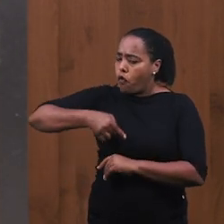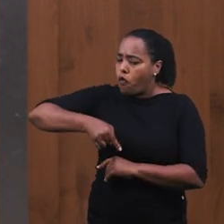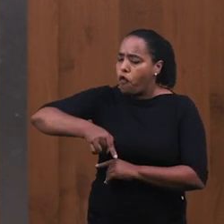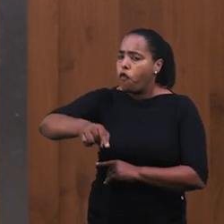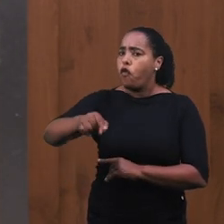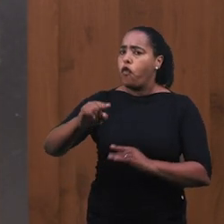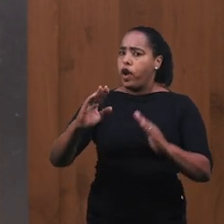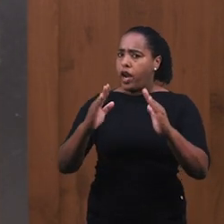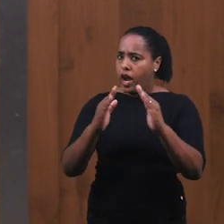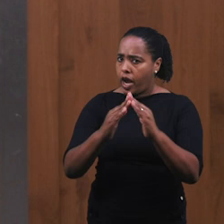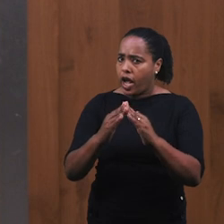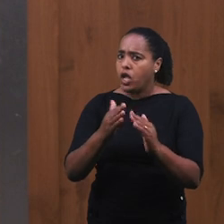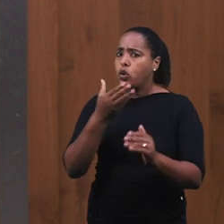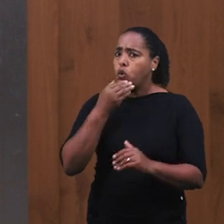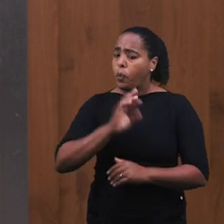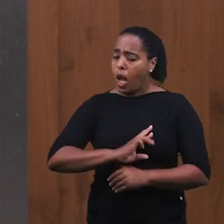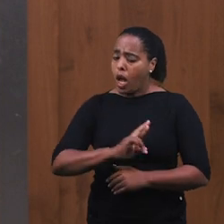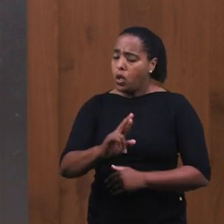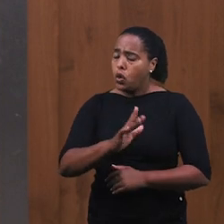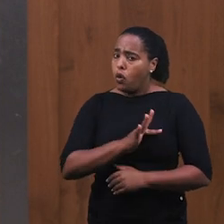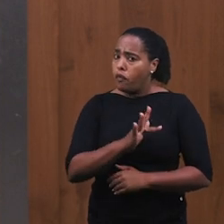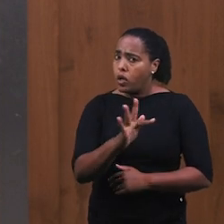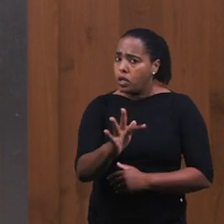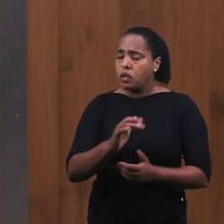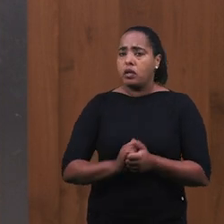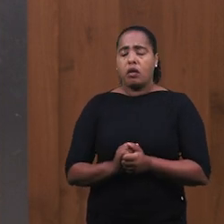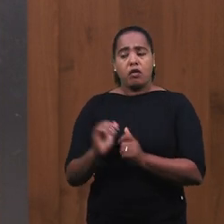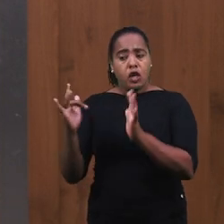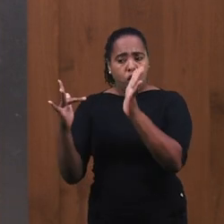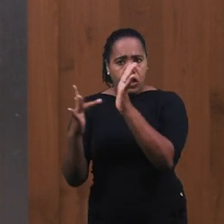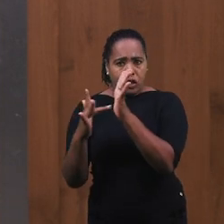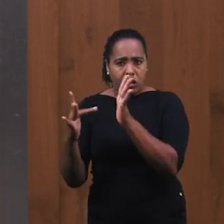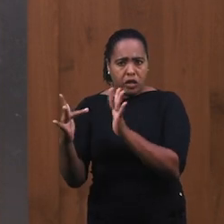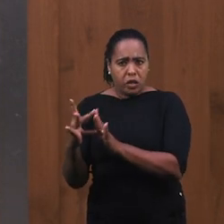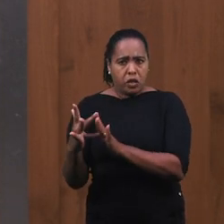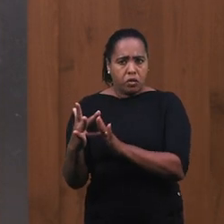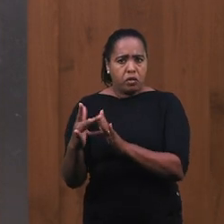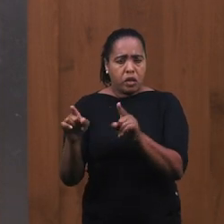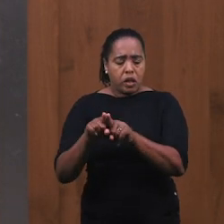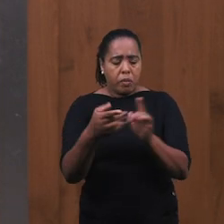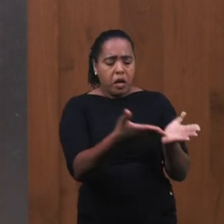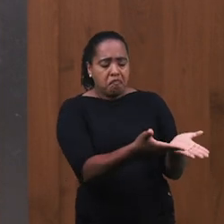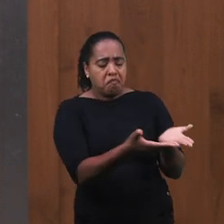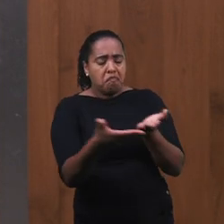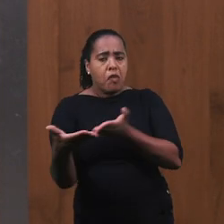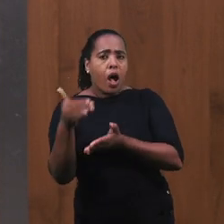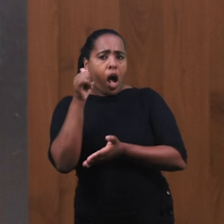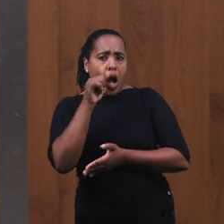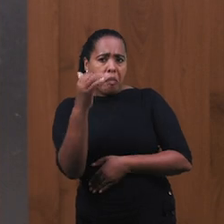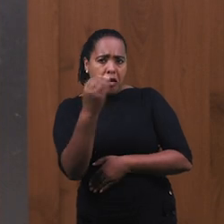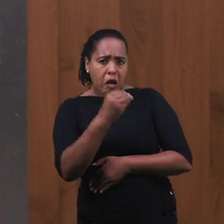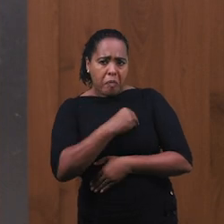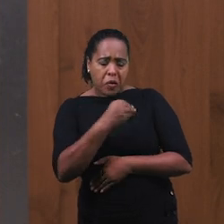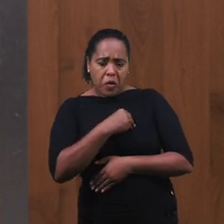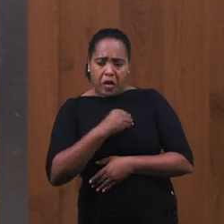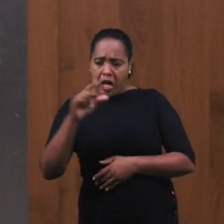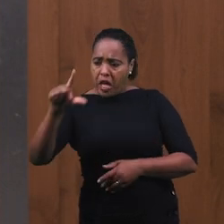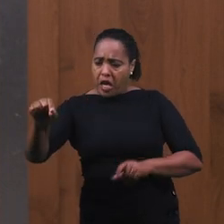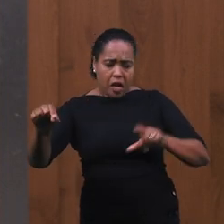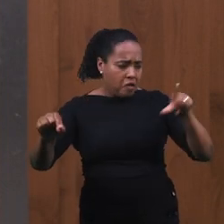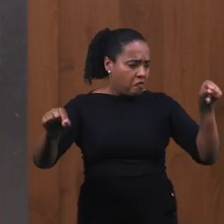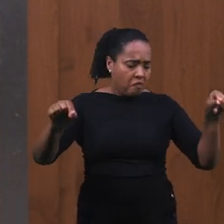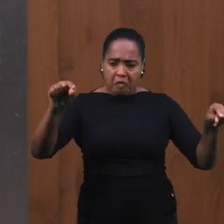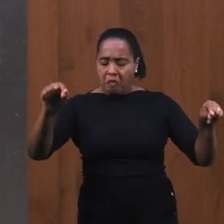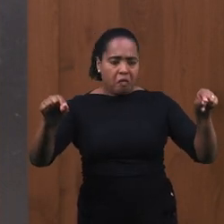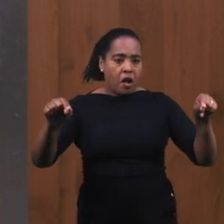d'un religieux, et Jésus, il a reçu une pécheresse. Il n'a pas fait distinction entre les personnes, mais ce